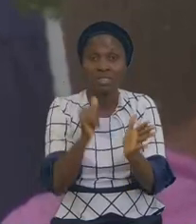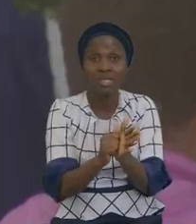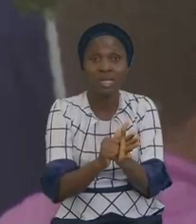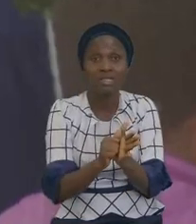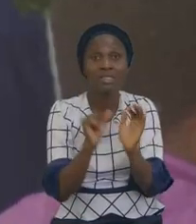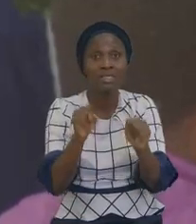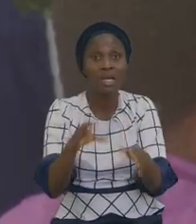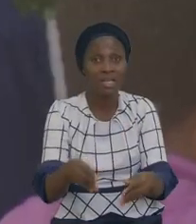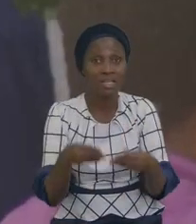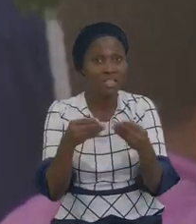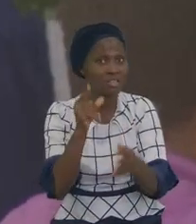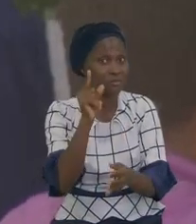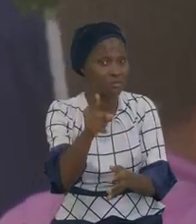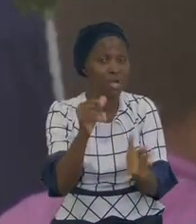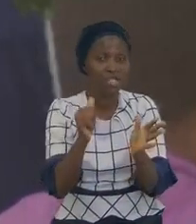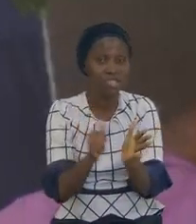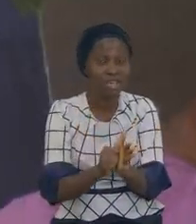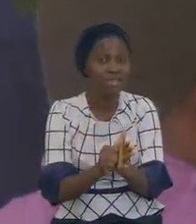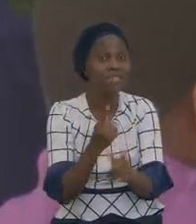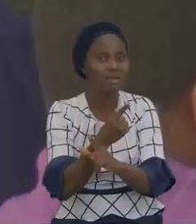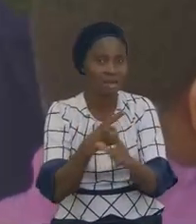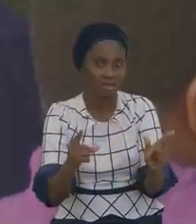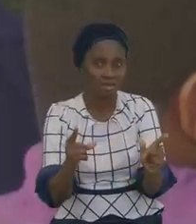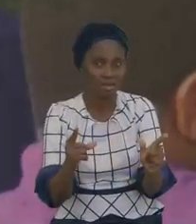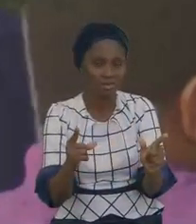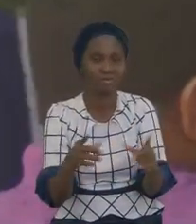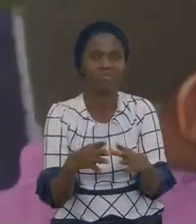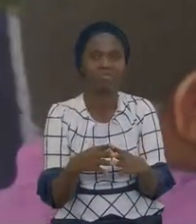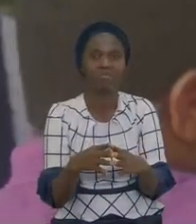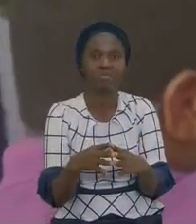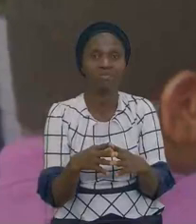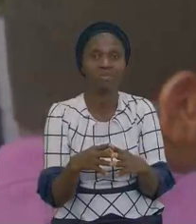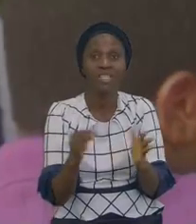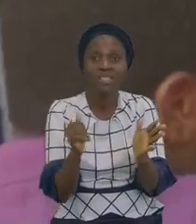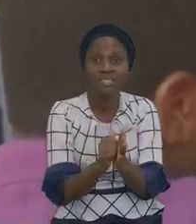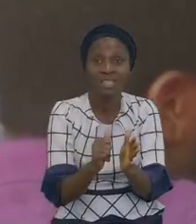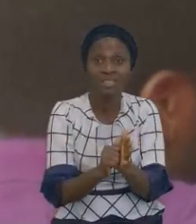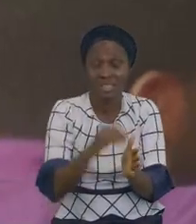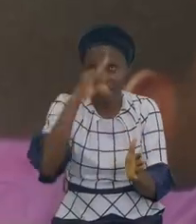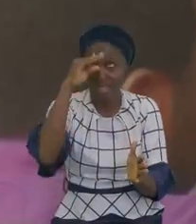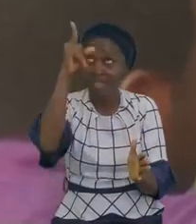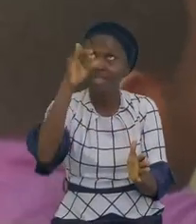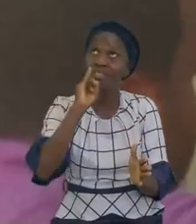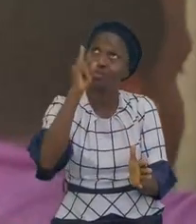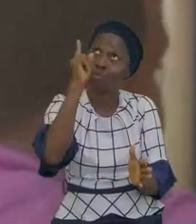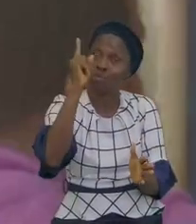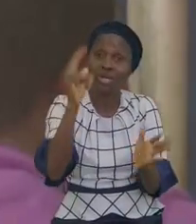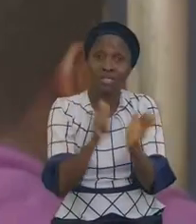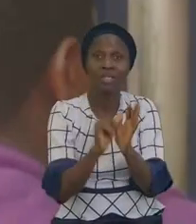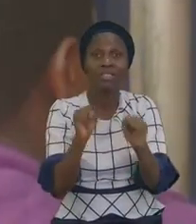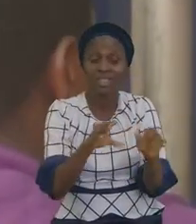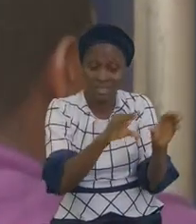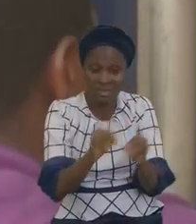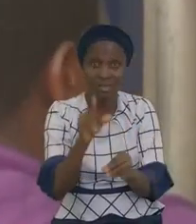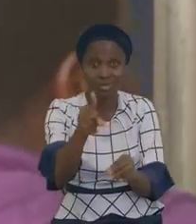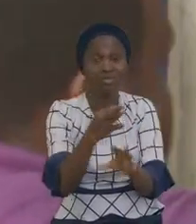libération. Il est le seul qui peut t'affranchir de toutes les choses